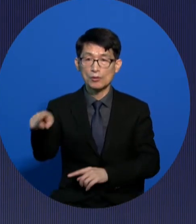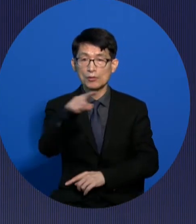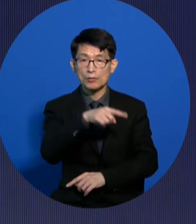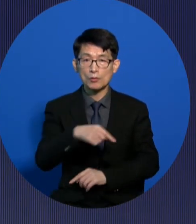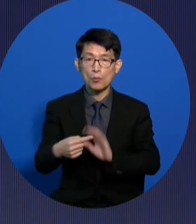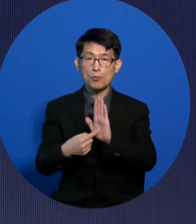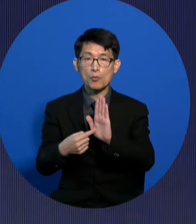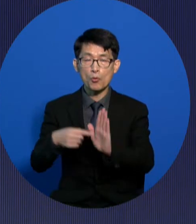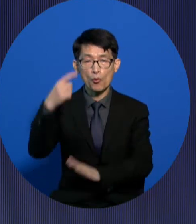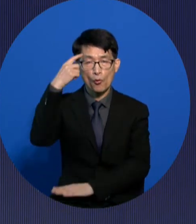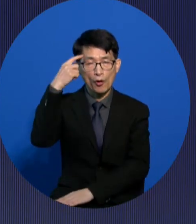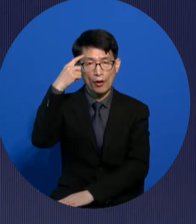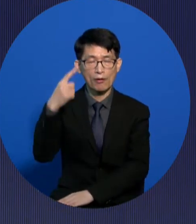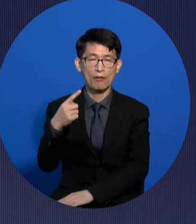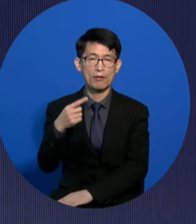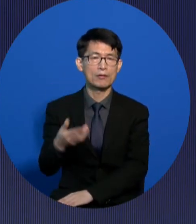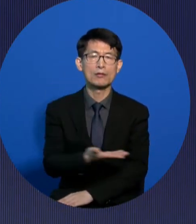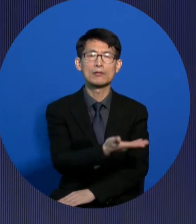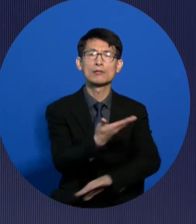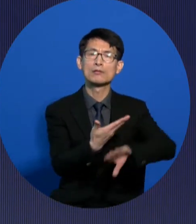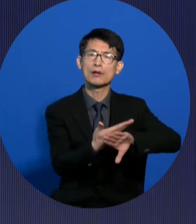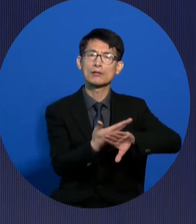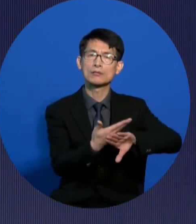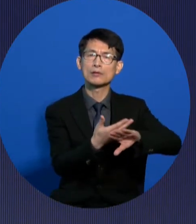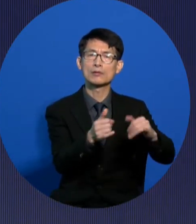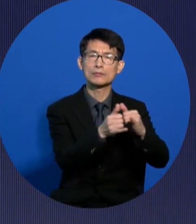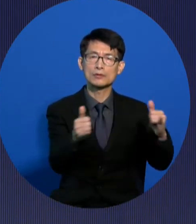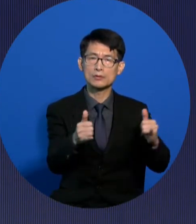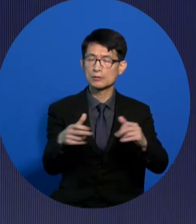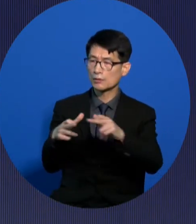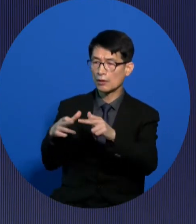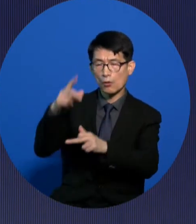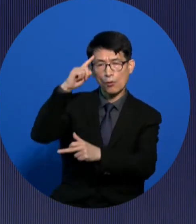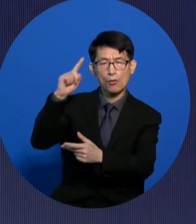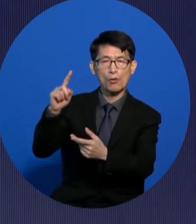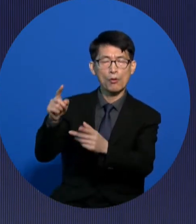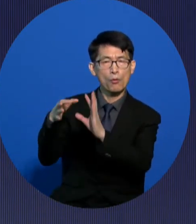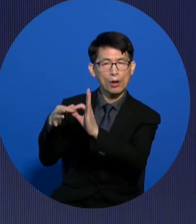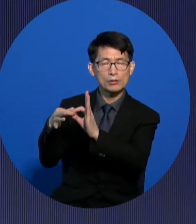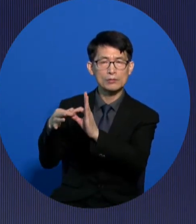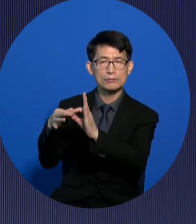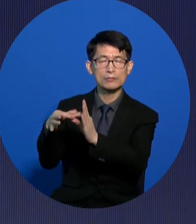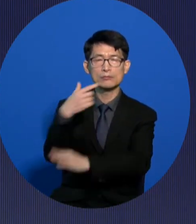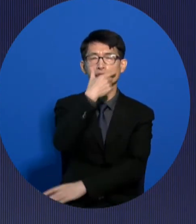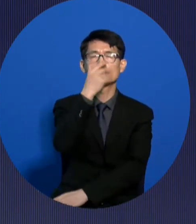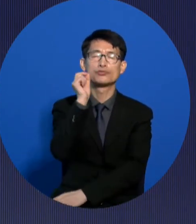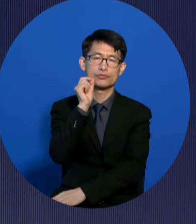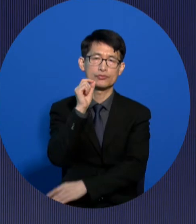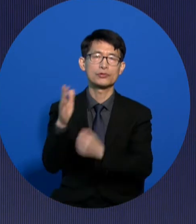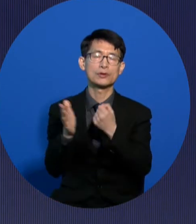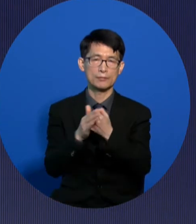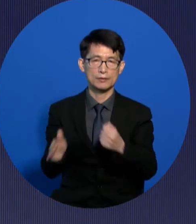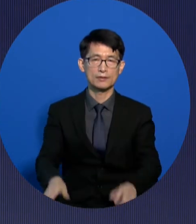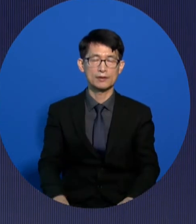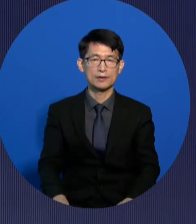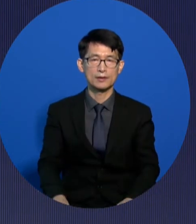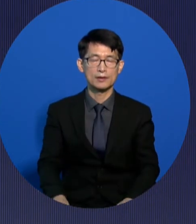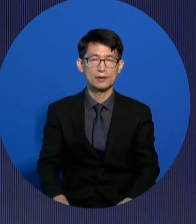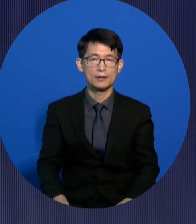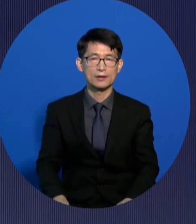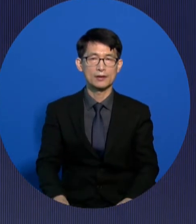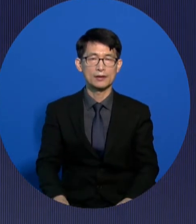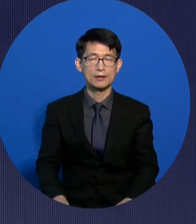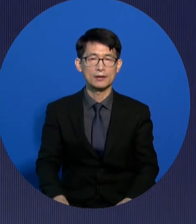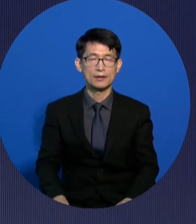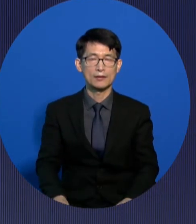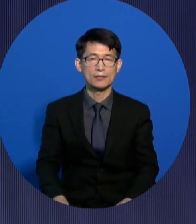겁니다. 그게 비장애인 탓으로, 비장애인들이 관심이 없는 탓이 아니고 장애인분들의 간절함이 없기